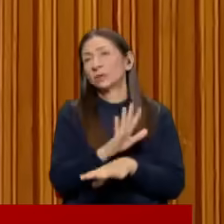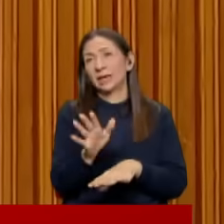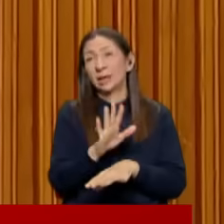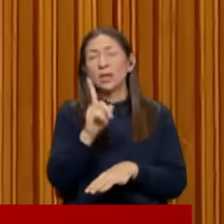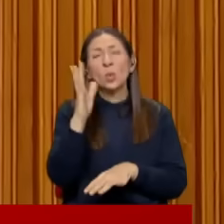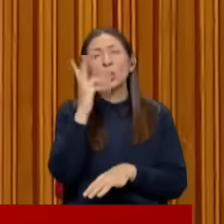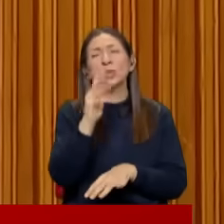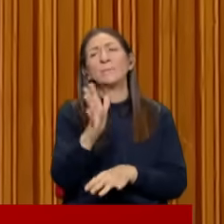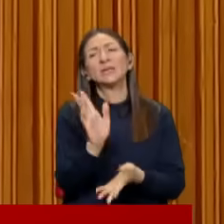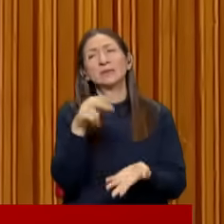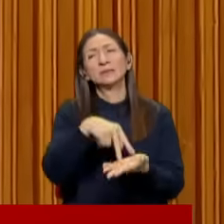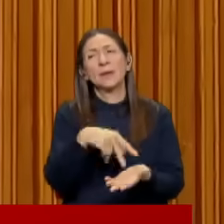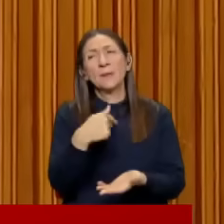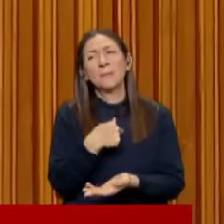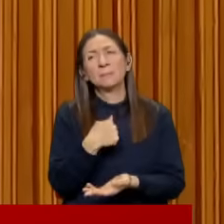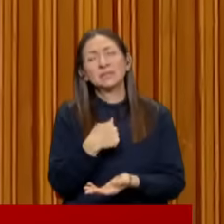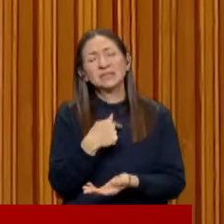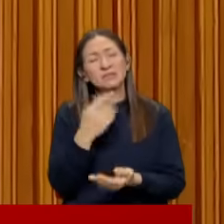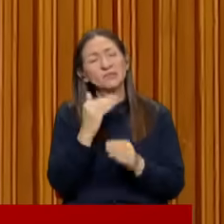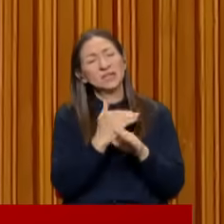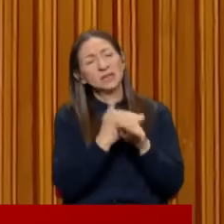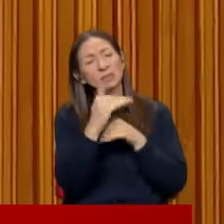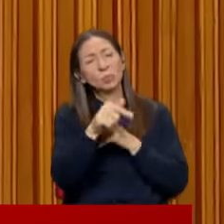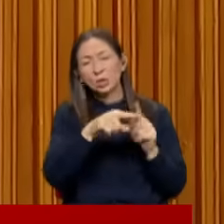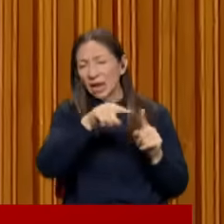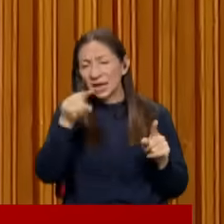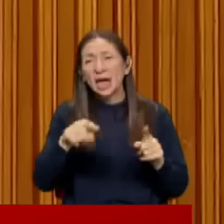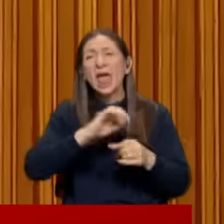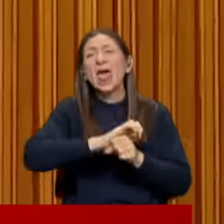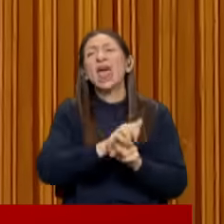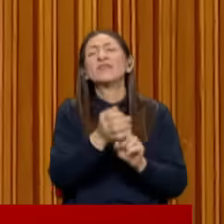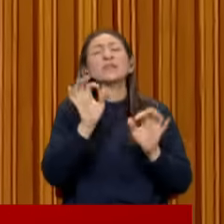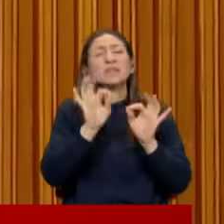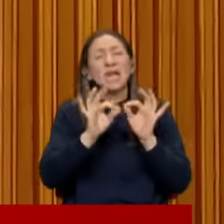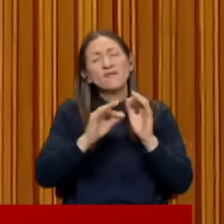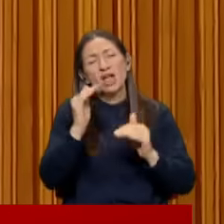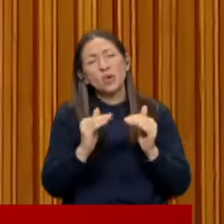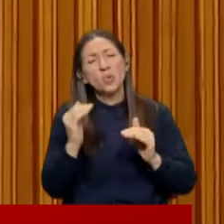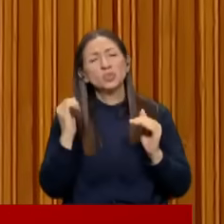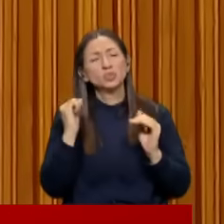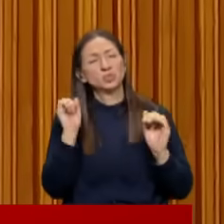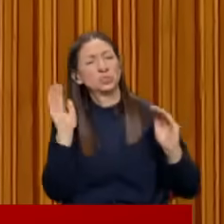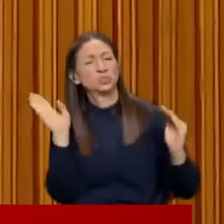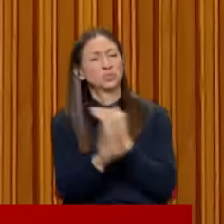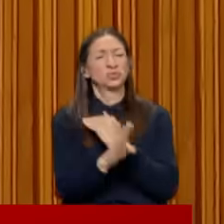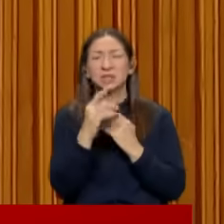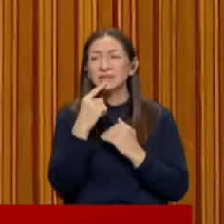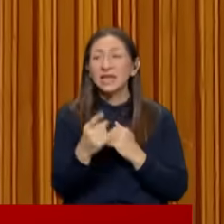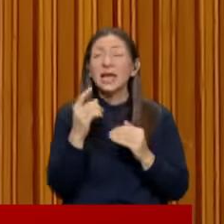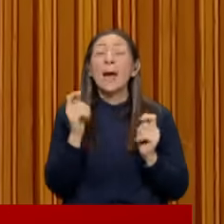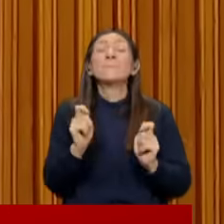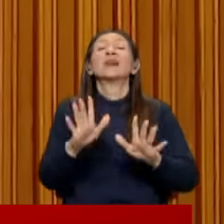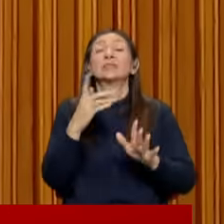de utanmadan çıkıp biz vatandaşımızı bugüne kadar enflasyona ezdirmedik ve